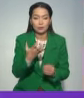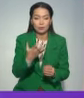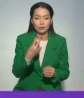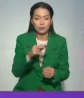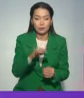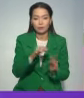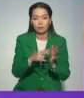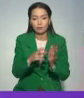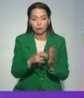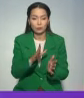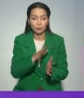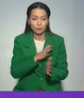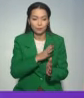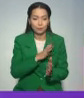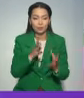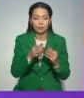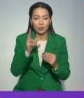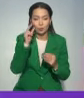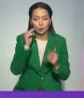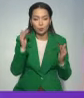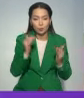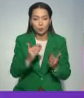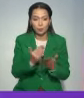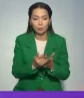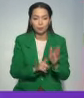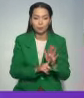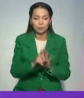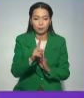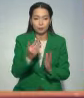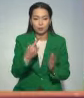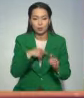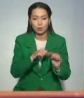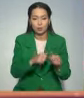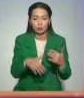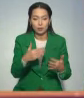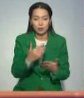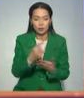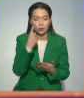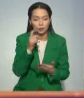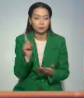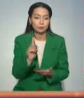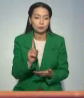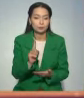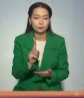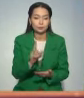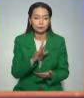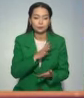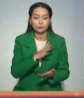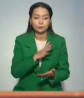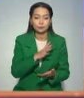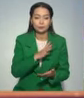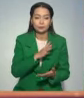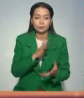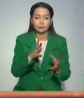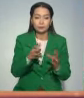822 человека количество революционирует составило более 160 тысяч человек отмечу Что именно вакцинация была и остается самой